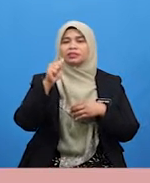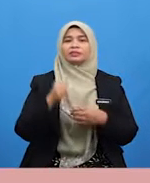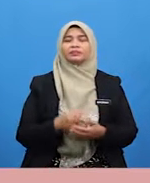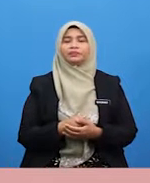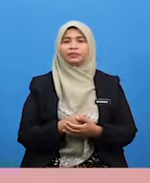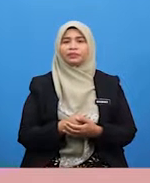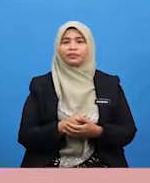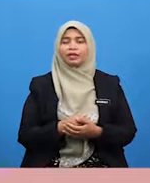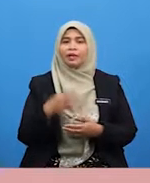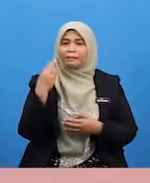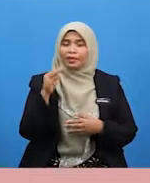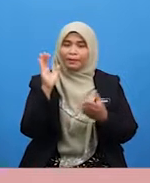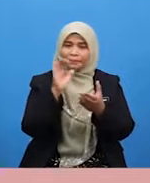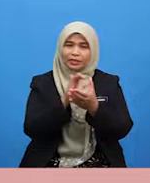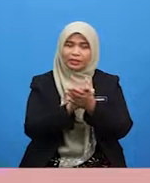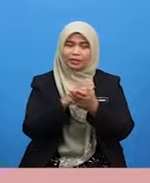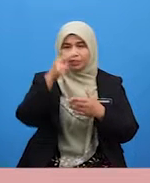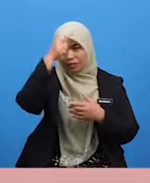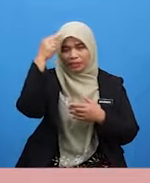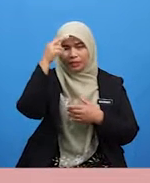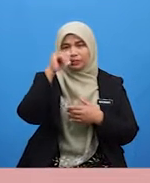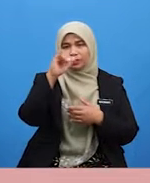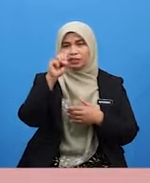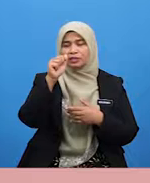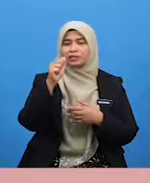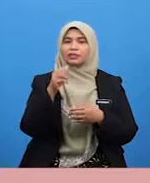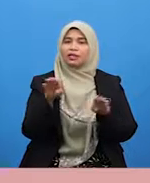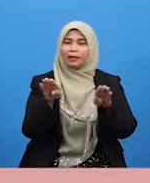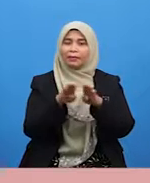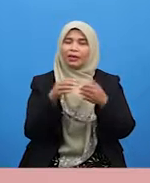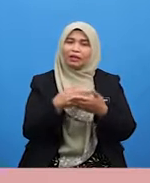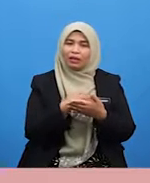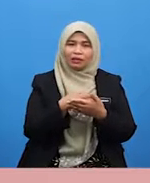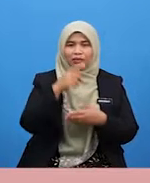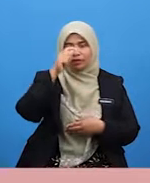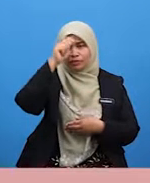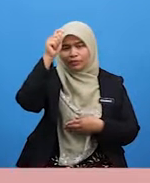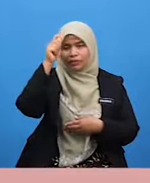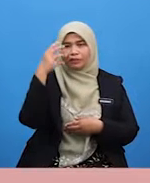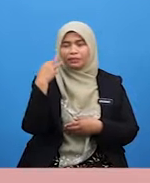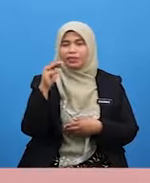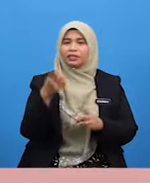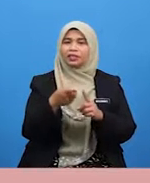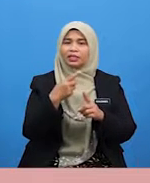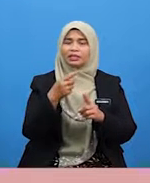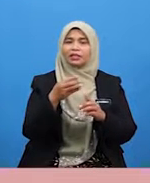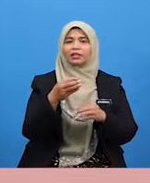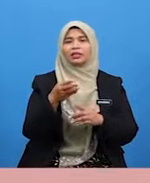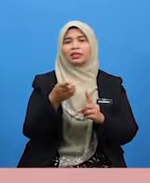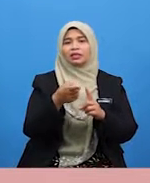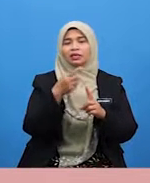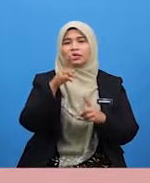penganutnya. Mereka percaya Nabi Isa AS sebagai anak Tuhan. Mereka datang dari Rom dan